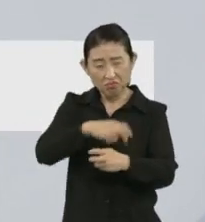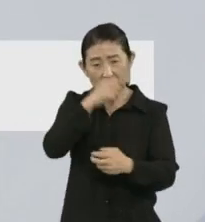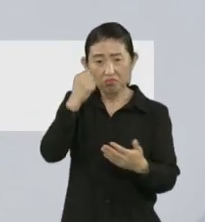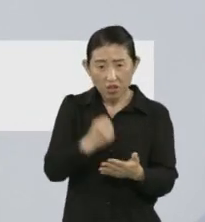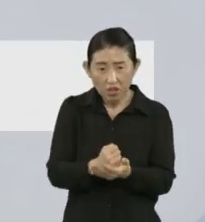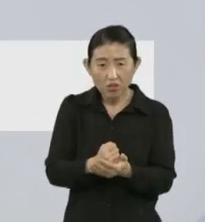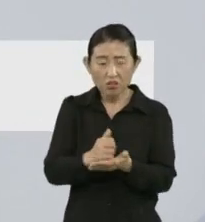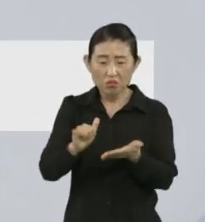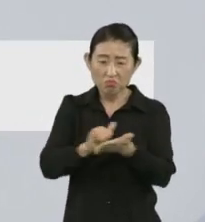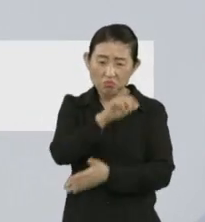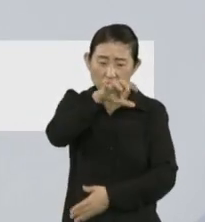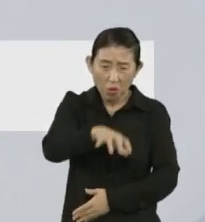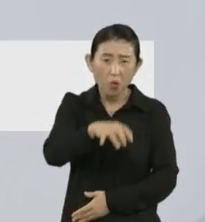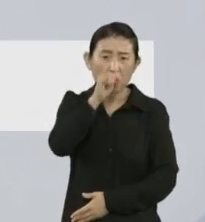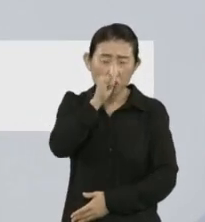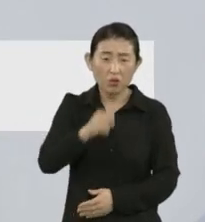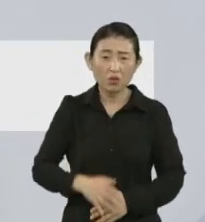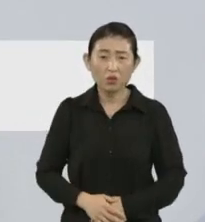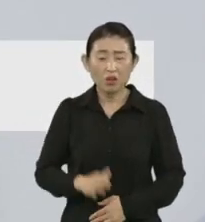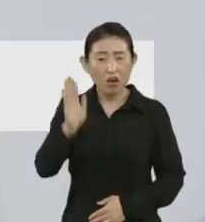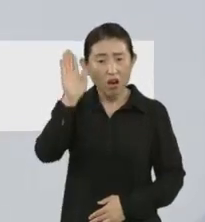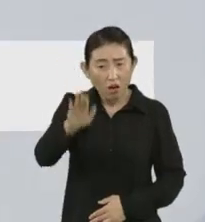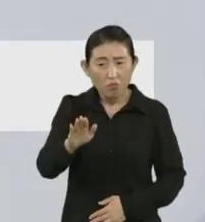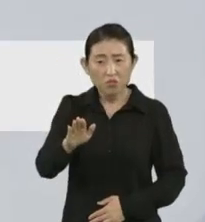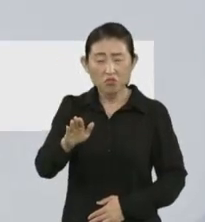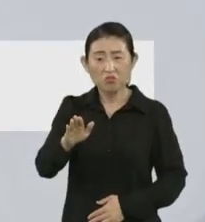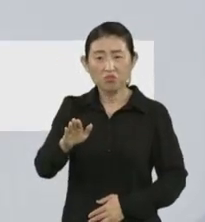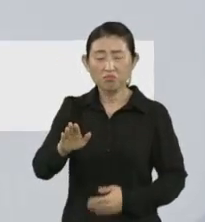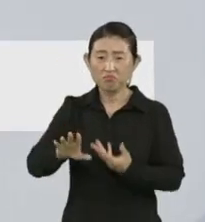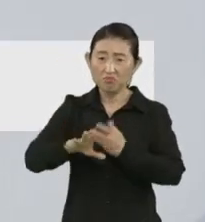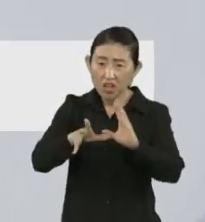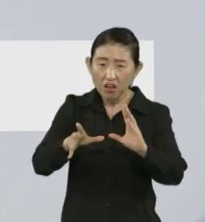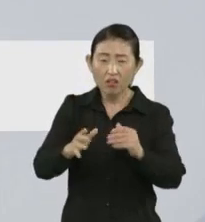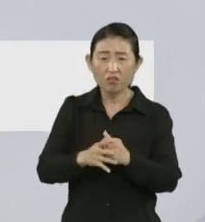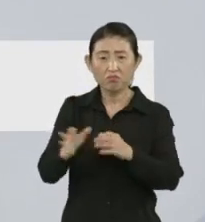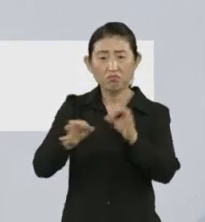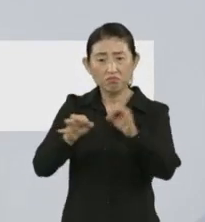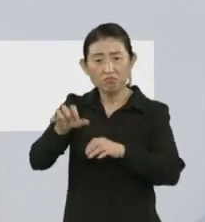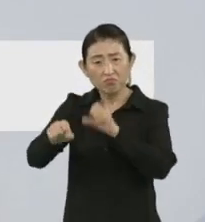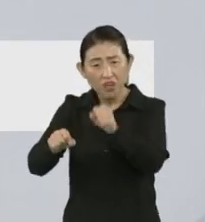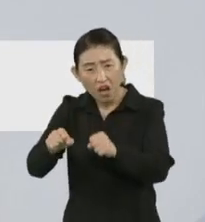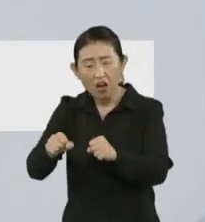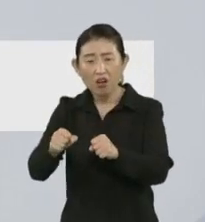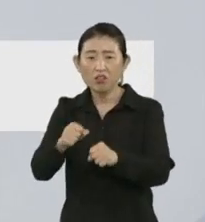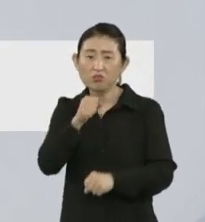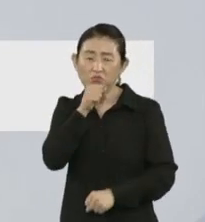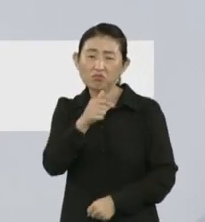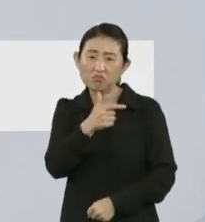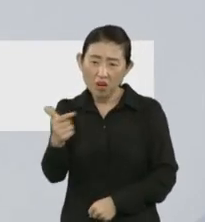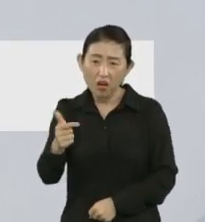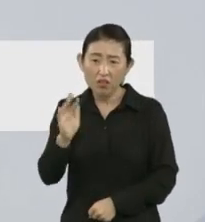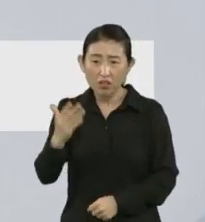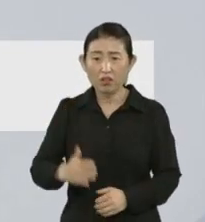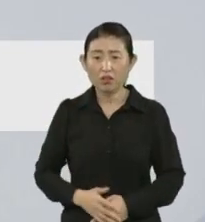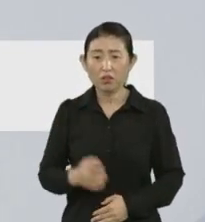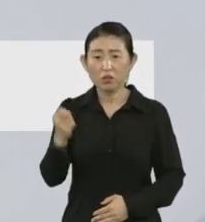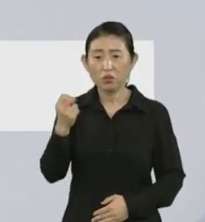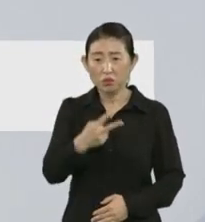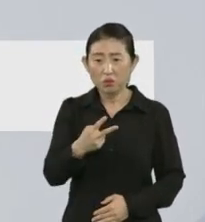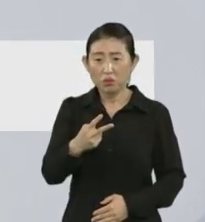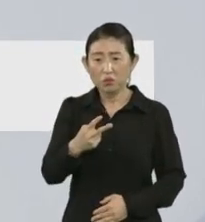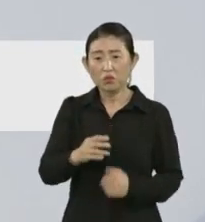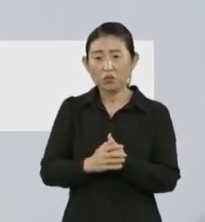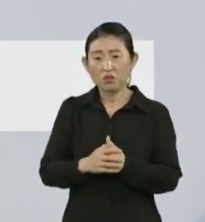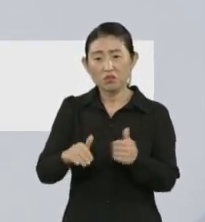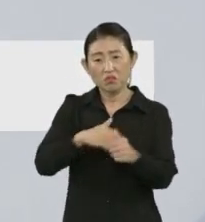접근성과 정주요건, 또 향후 확장성이 높은 부지도 높은 평가를 받았습니다. 인천공항과 신항 등 글로벌 시장